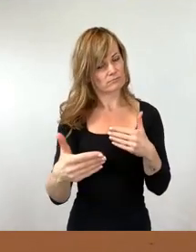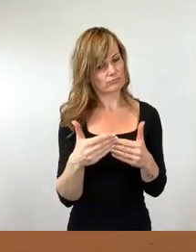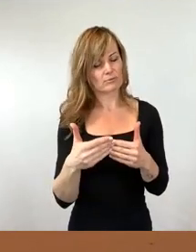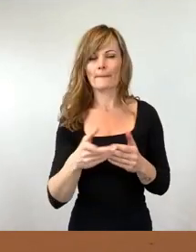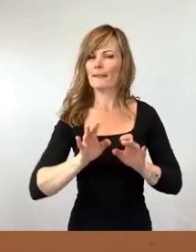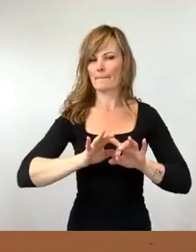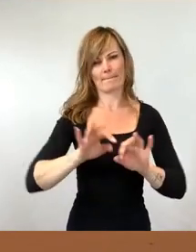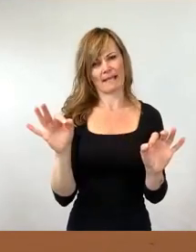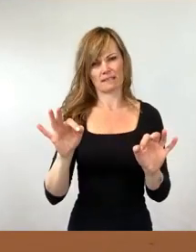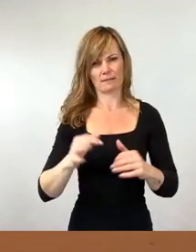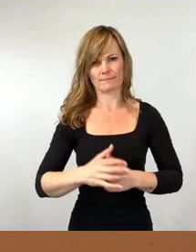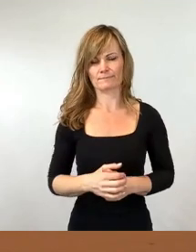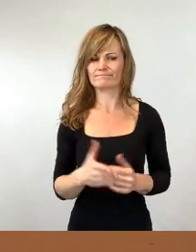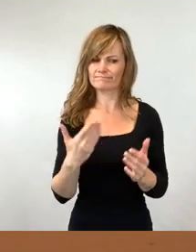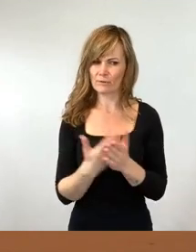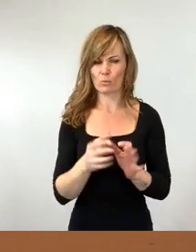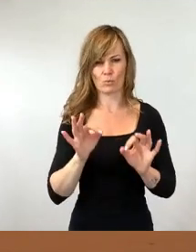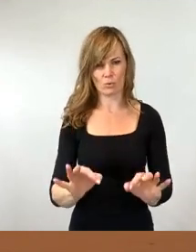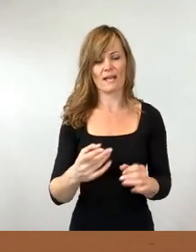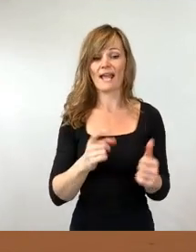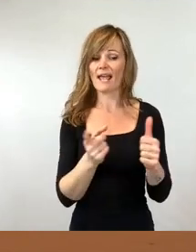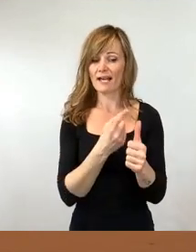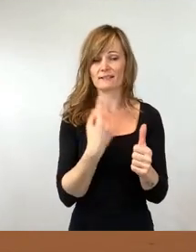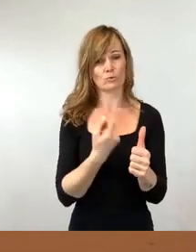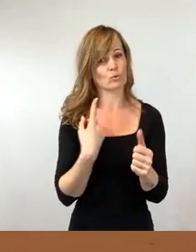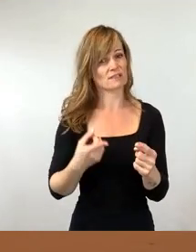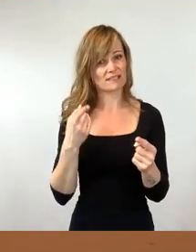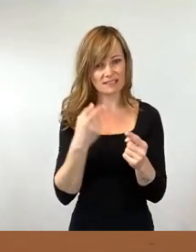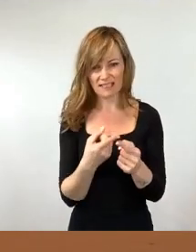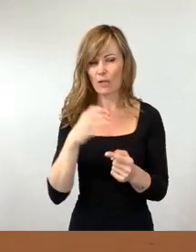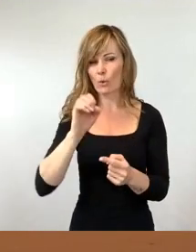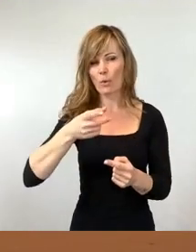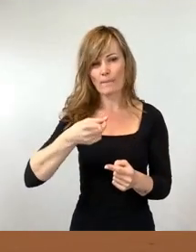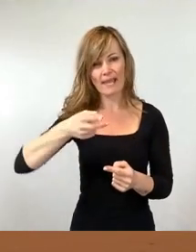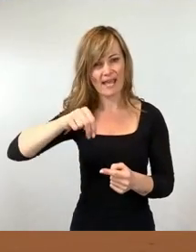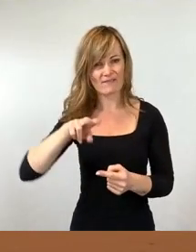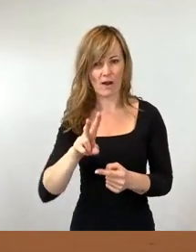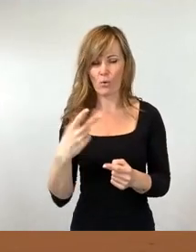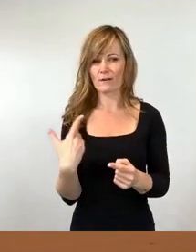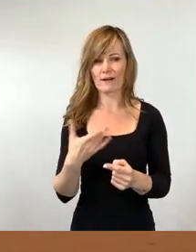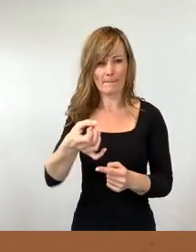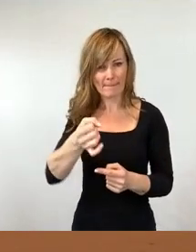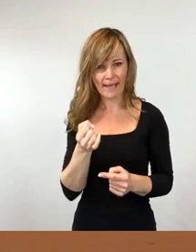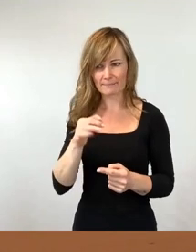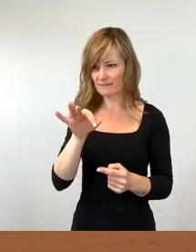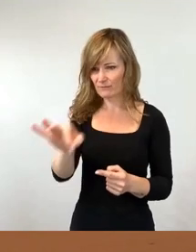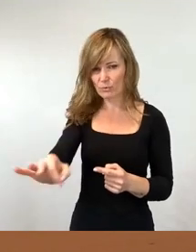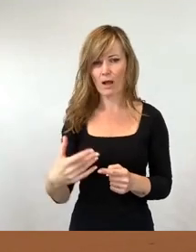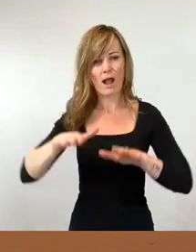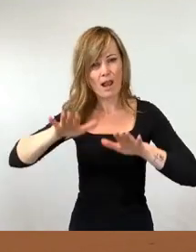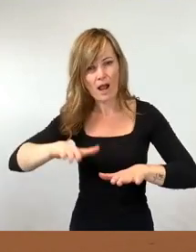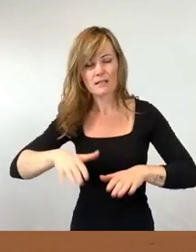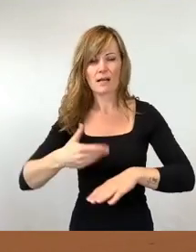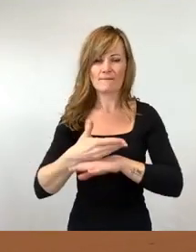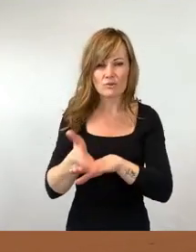Erstens: Es kann nicht unser Ziel sein, den ÖPNV auszubremsen. Schon jetzt kämpfen wir aus Kostengründen um jede Minute